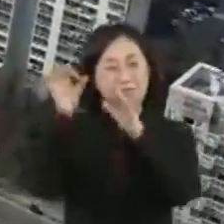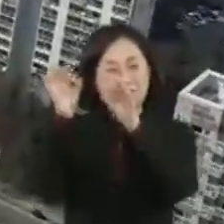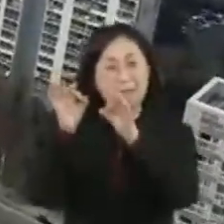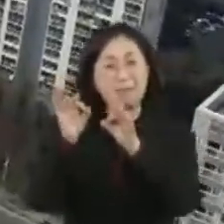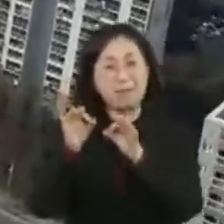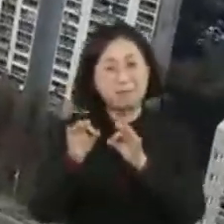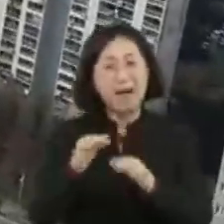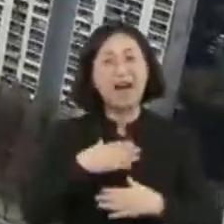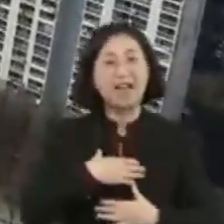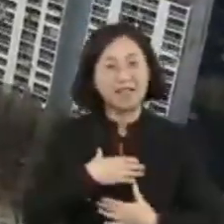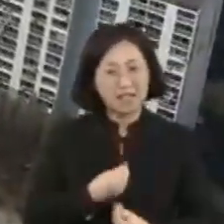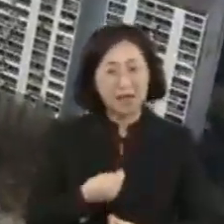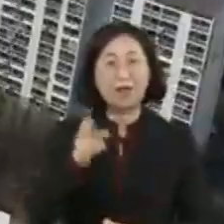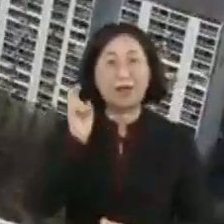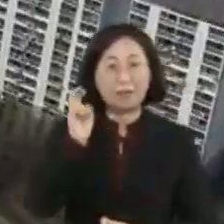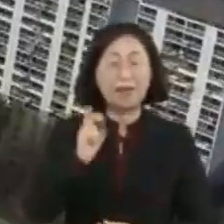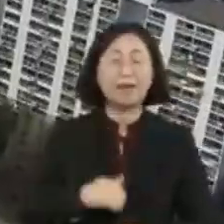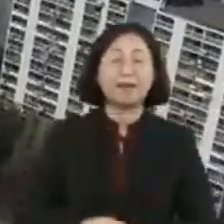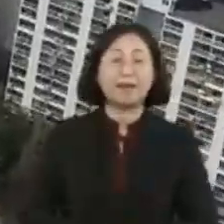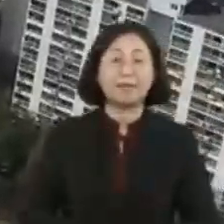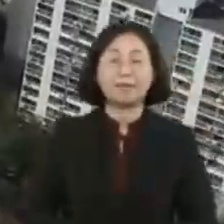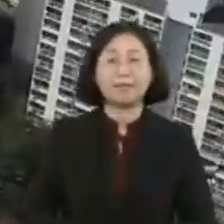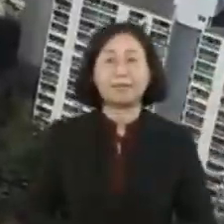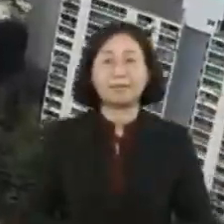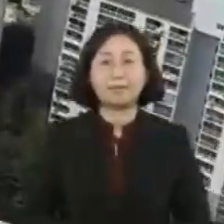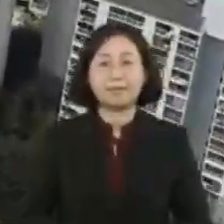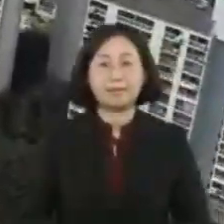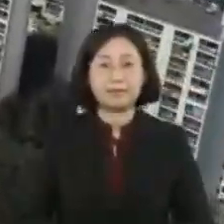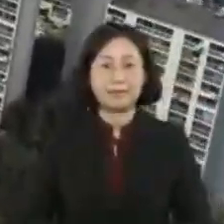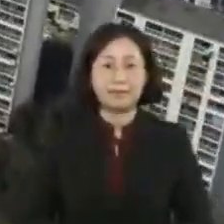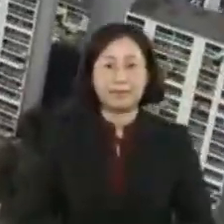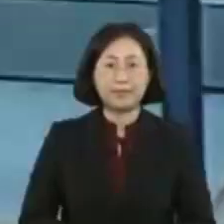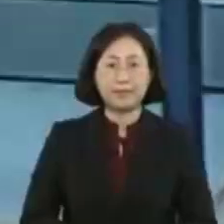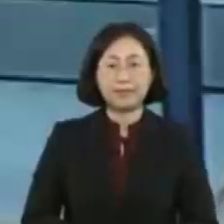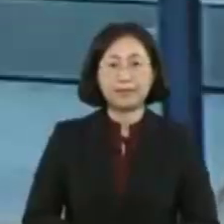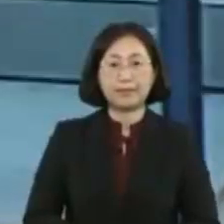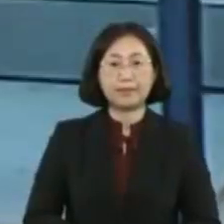것으로 전망됩니다. TJB 김건규입니다.